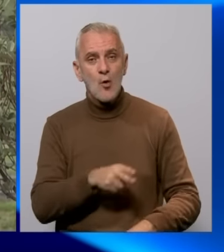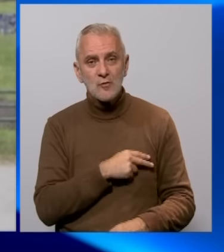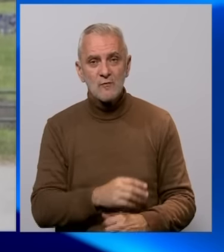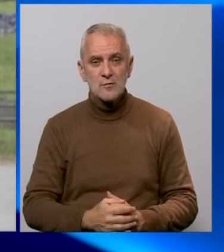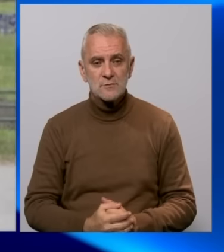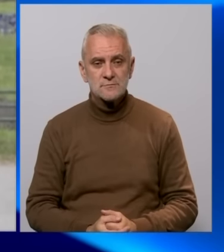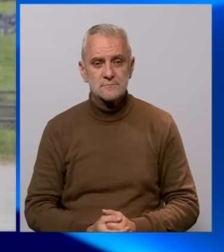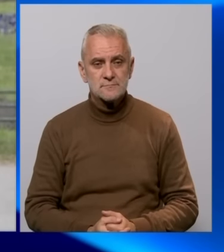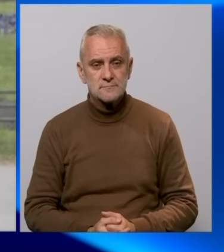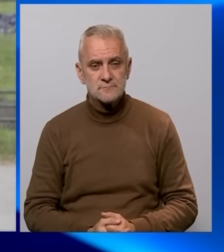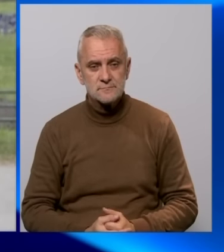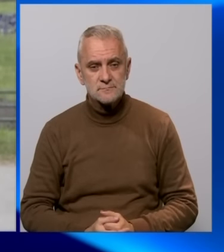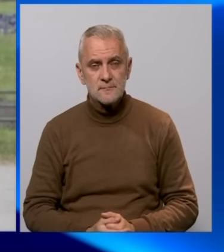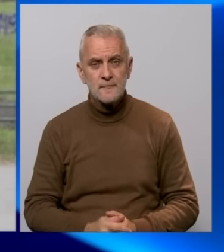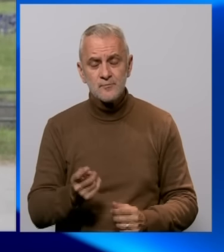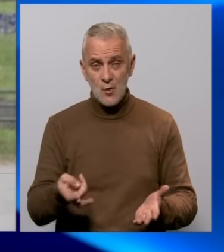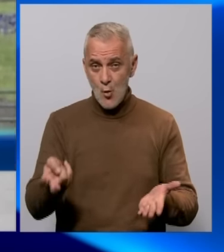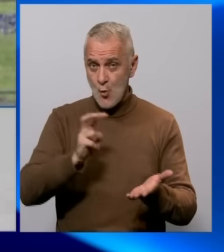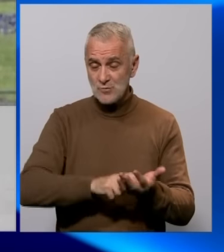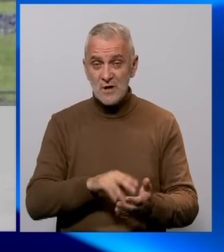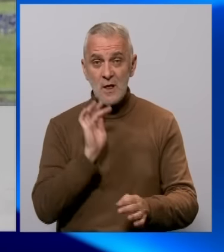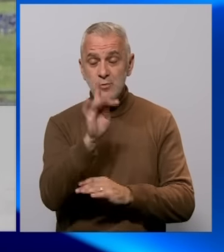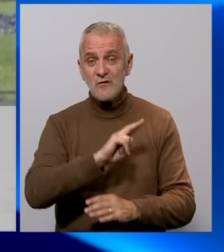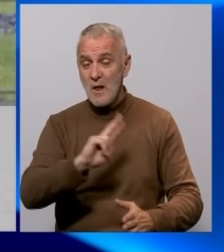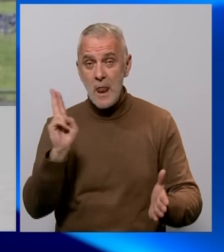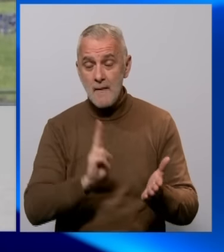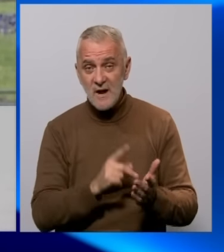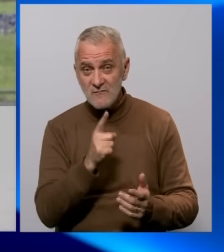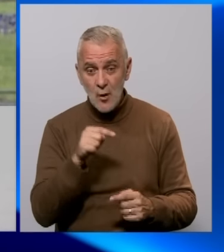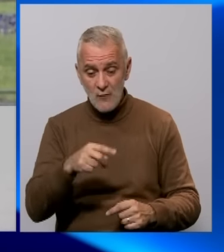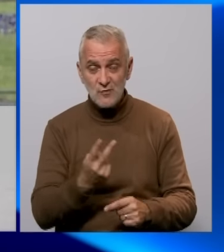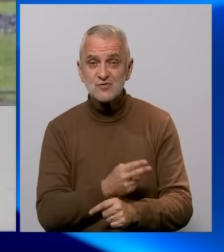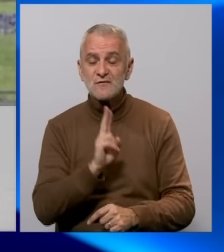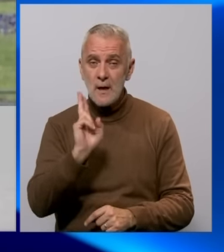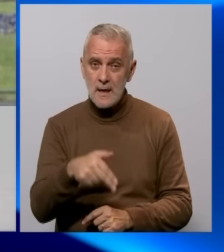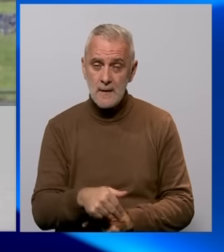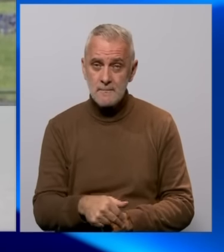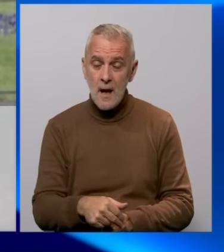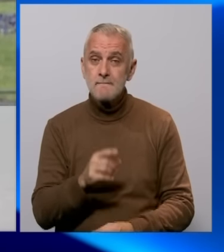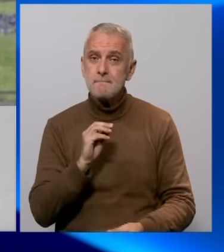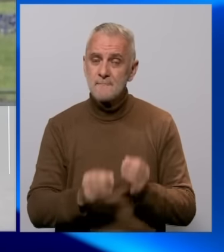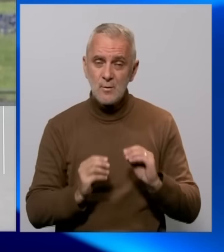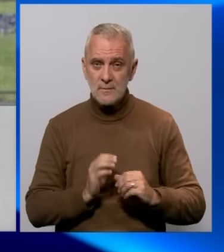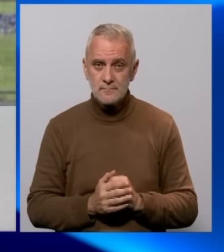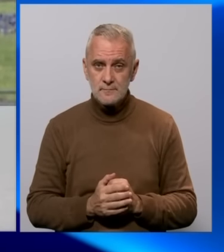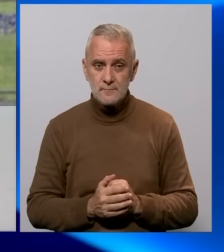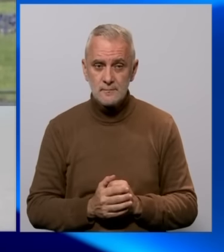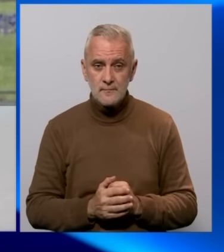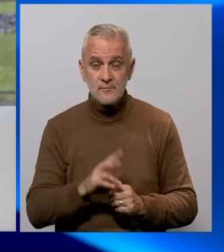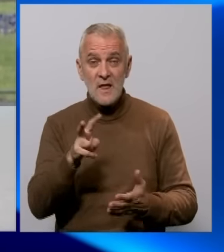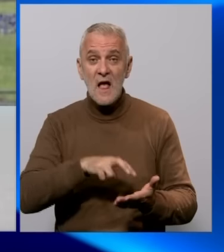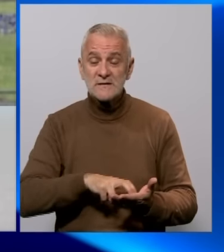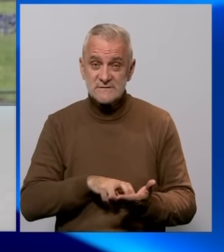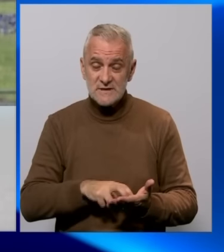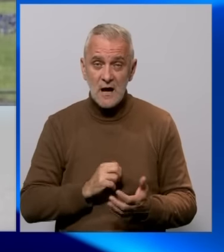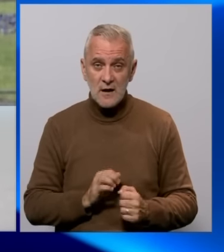odgovornost. Ustajanje protiv nepravde u ovoj zemlji, dame i gospodo, ima posljedice. Taj strah je